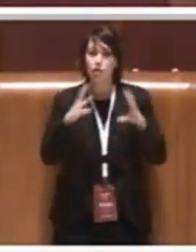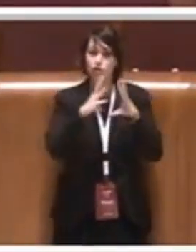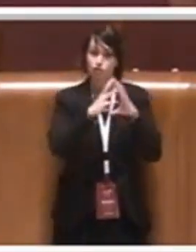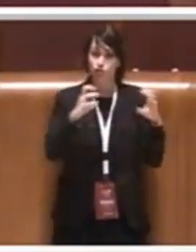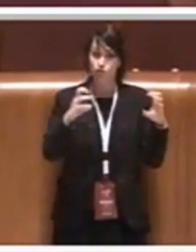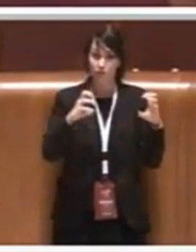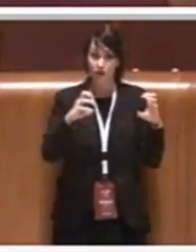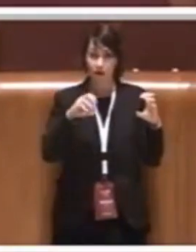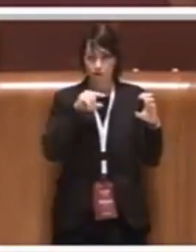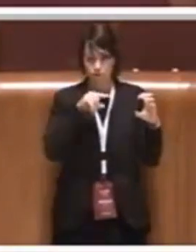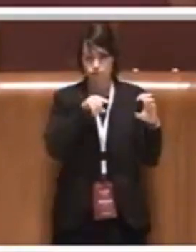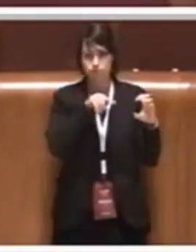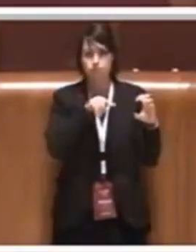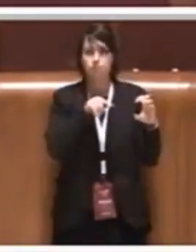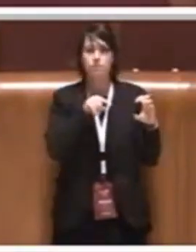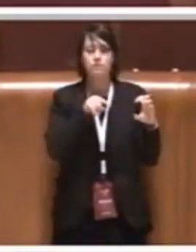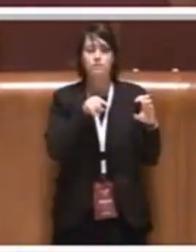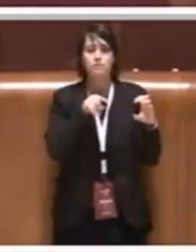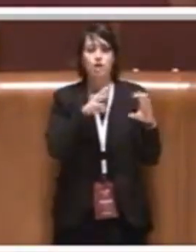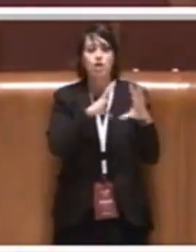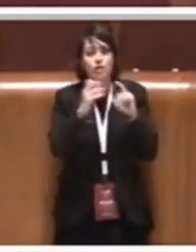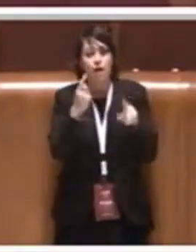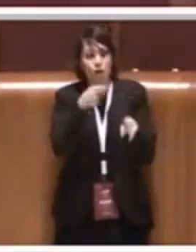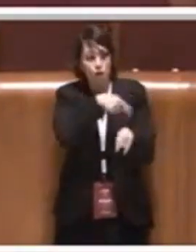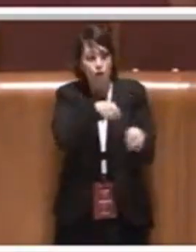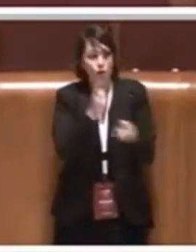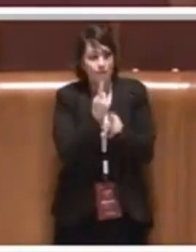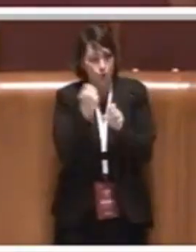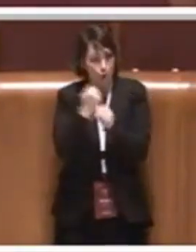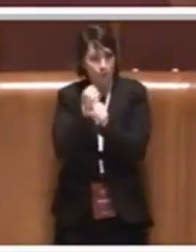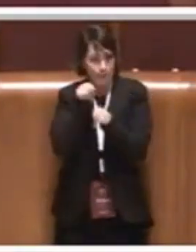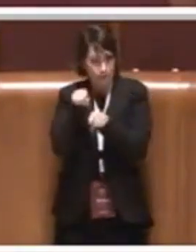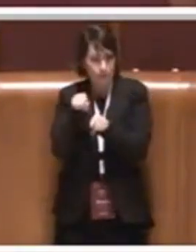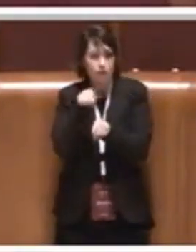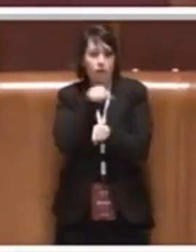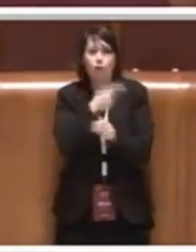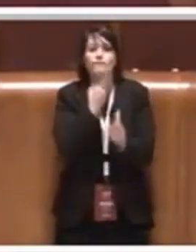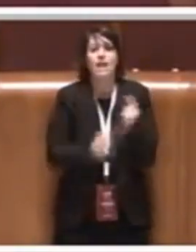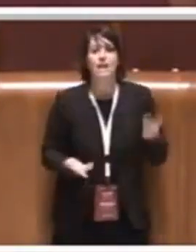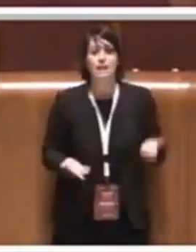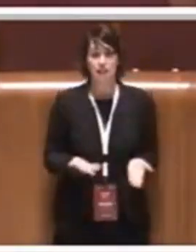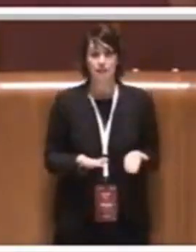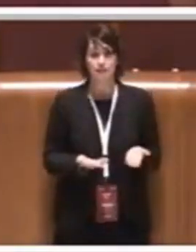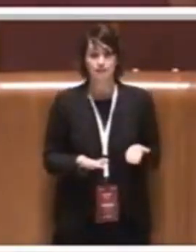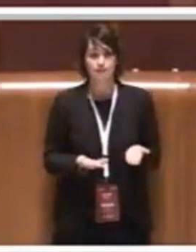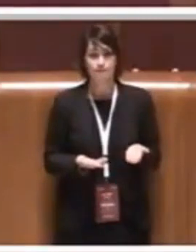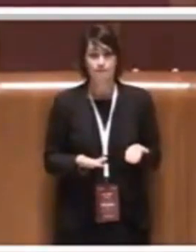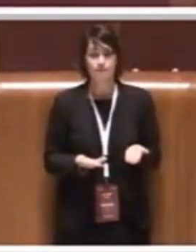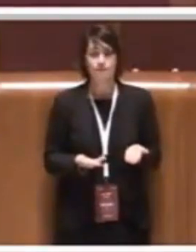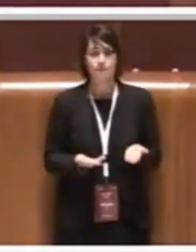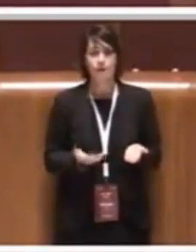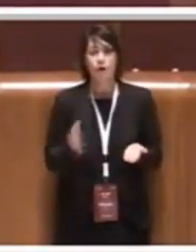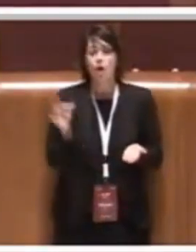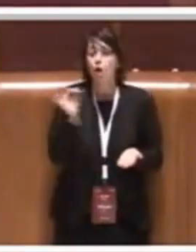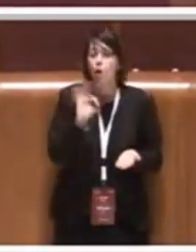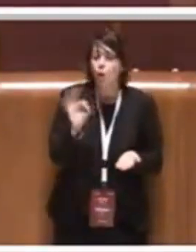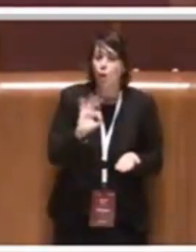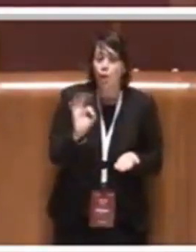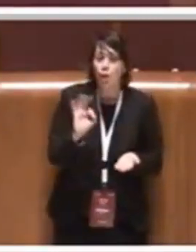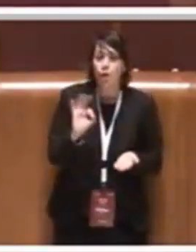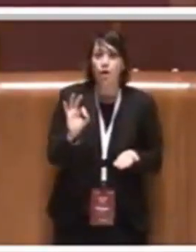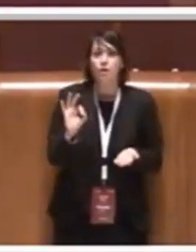che realizzano, che devono o dovevano realizzare queste opere sono fallite o in alcuni casi,